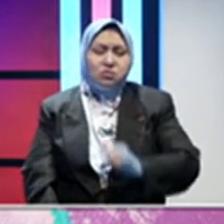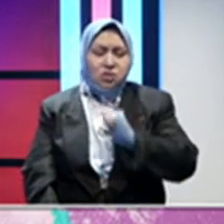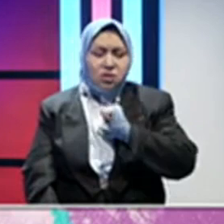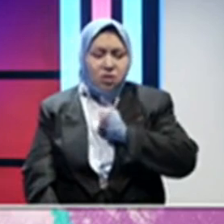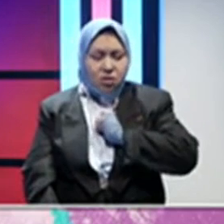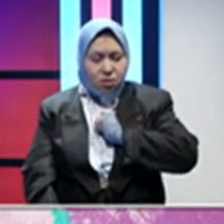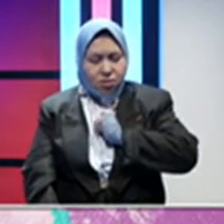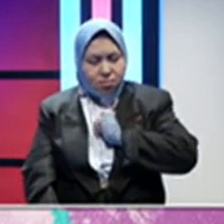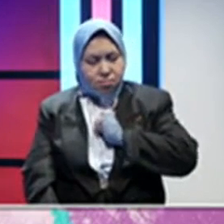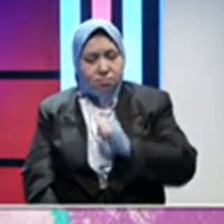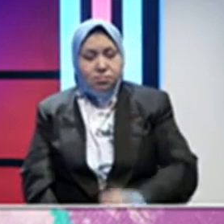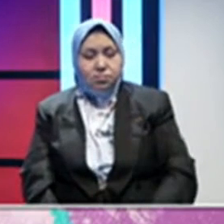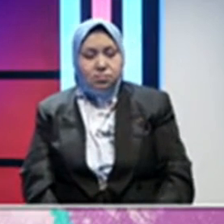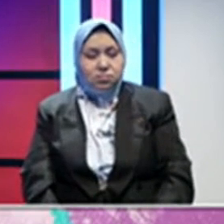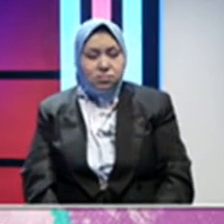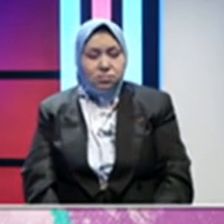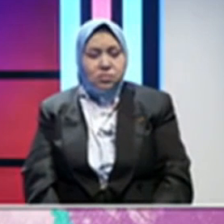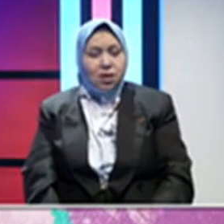المنتصرين